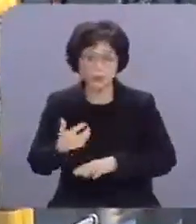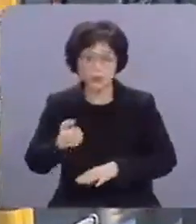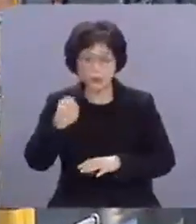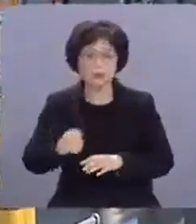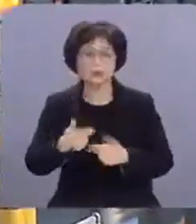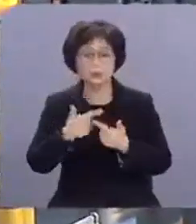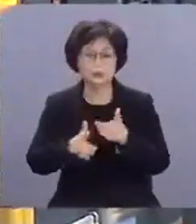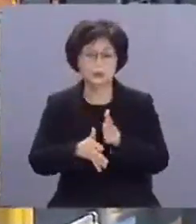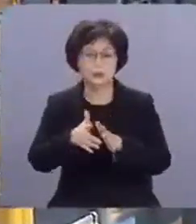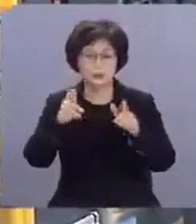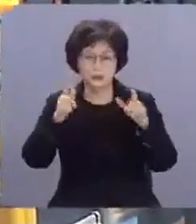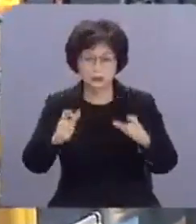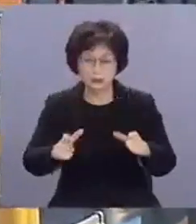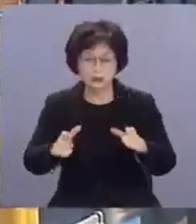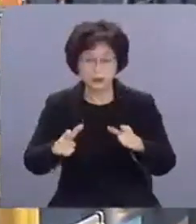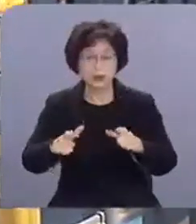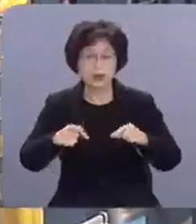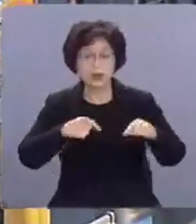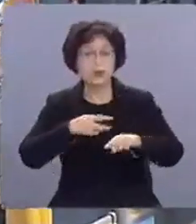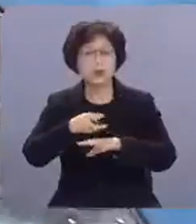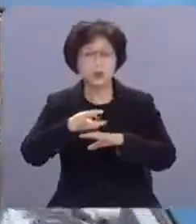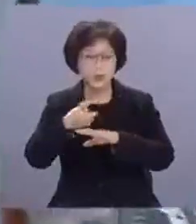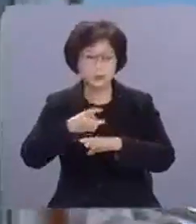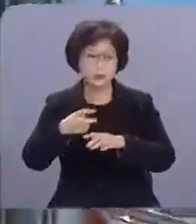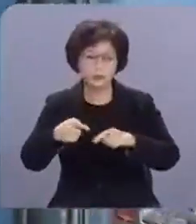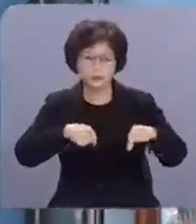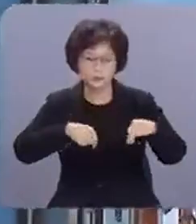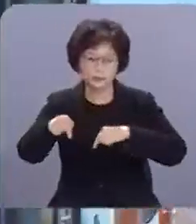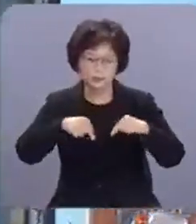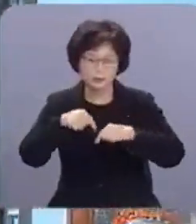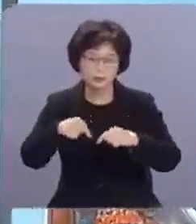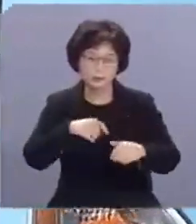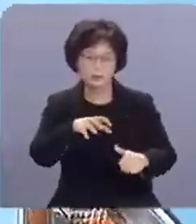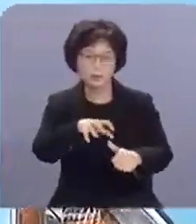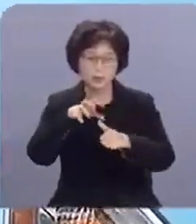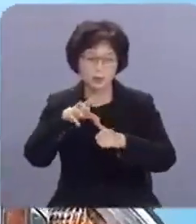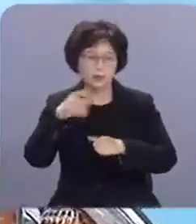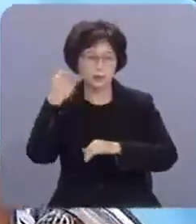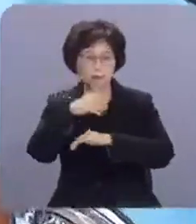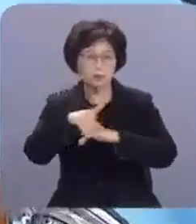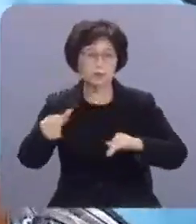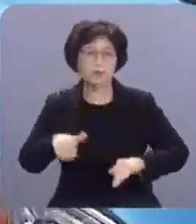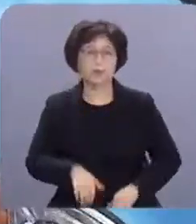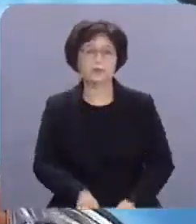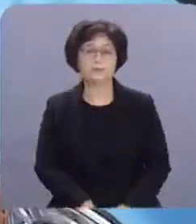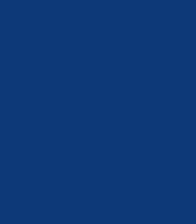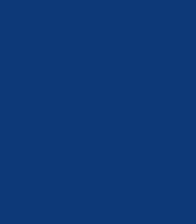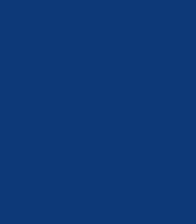지역의 교통 정책 등에 필요한 자료로 활용할 계획입니다. KBS 뉴스 정민규입니다.